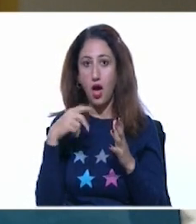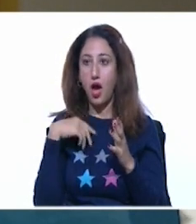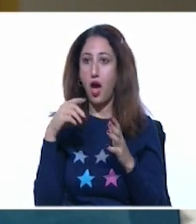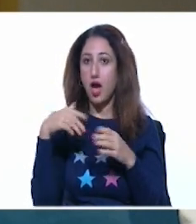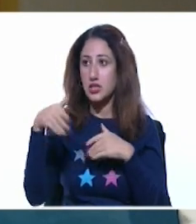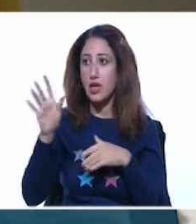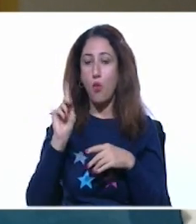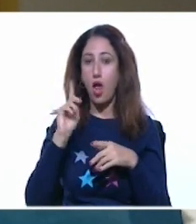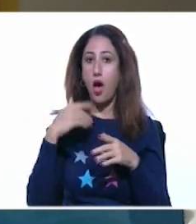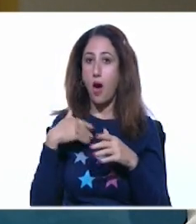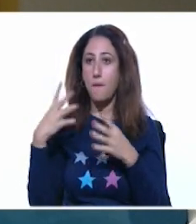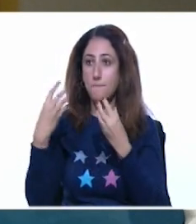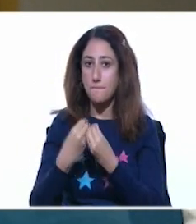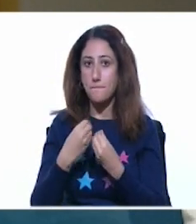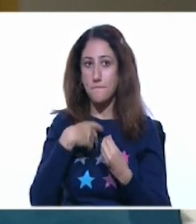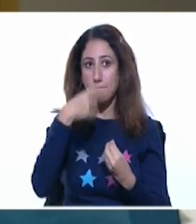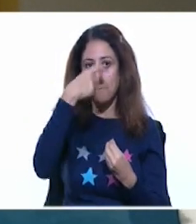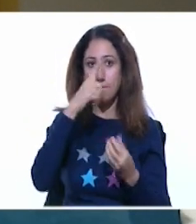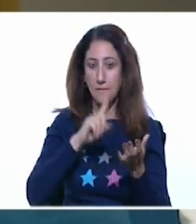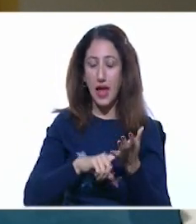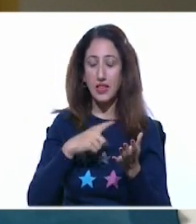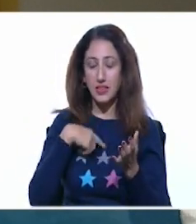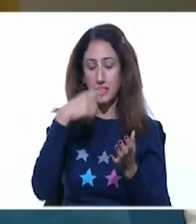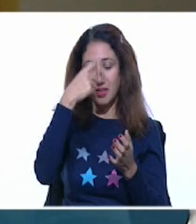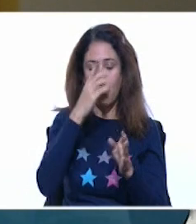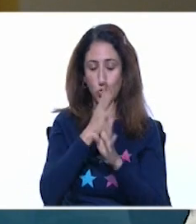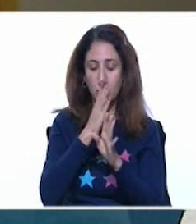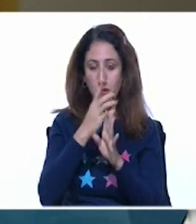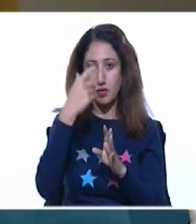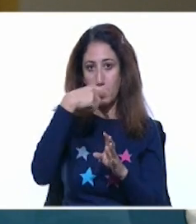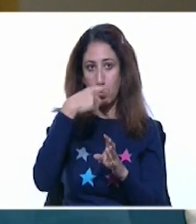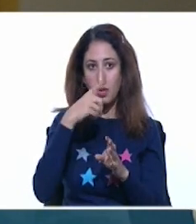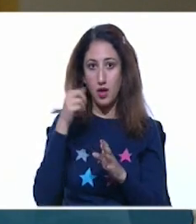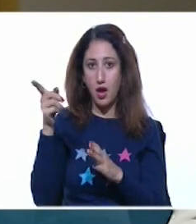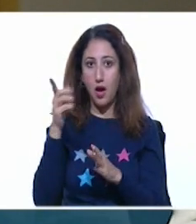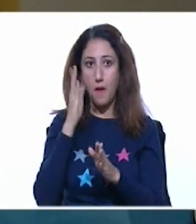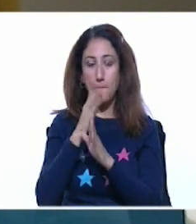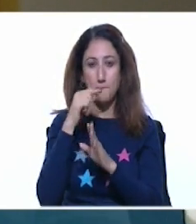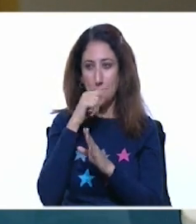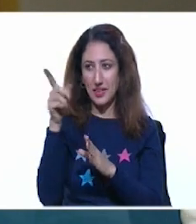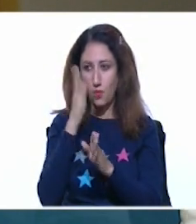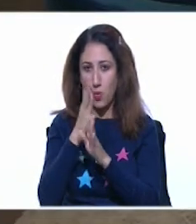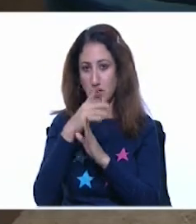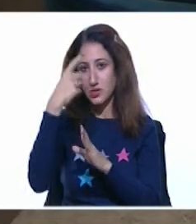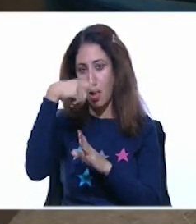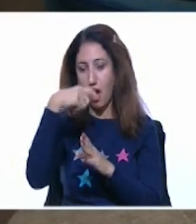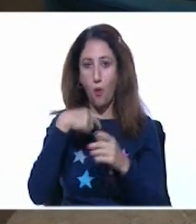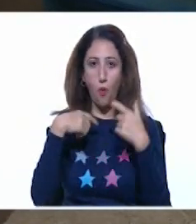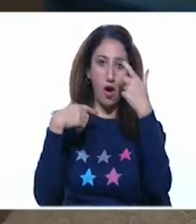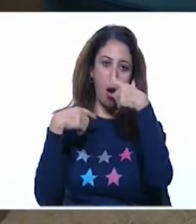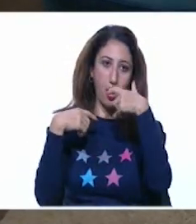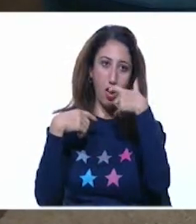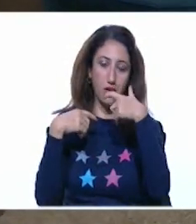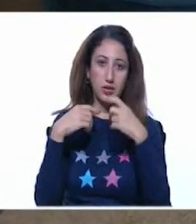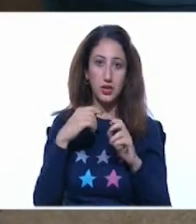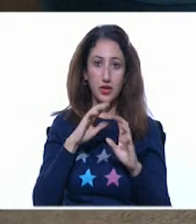وكده. فالمشهد ده انا عيطت فعلا يعني. ارهام كانت ارهام بتعرف تعيط جدا شاطره قوي. انا ما